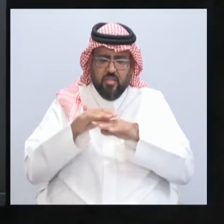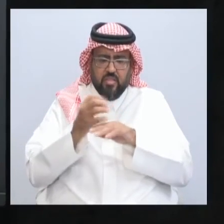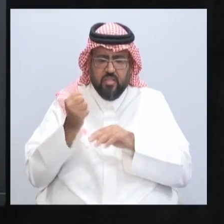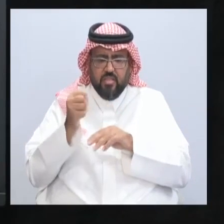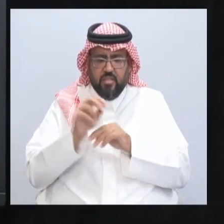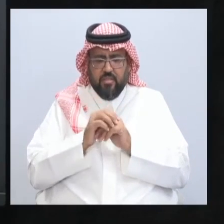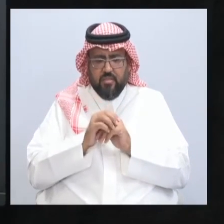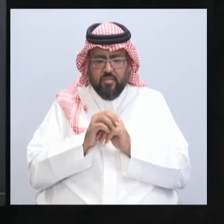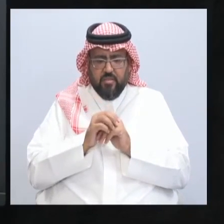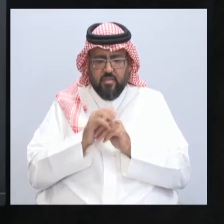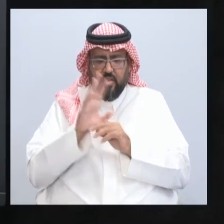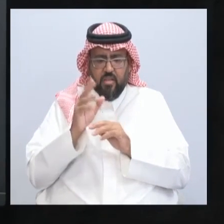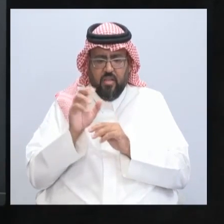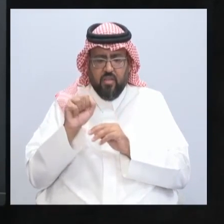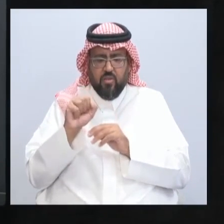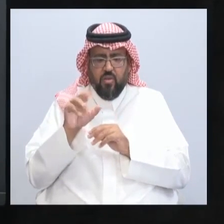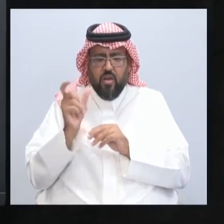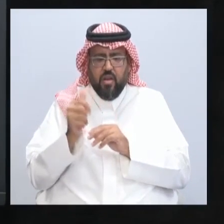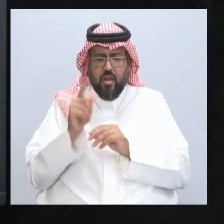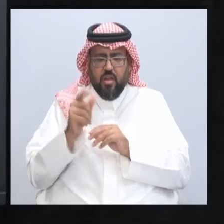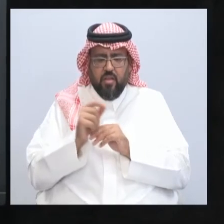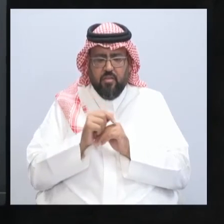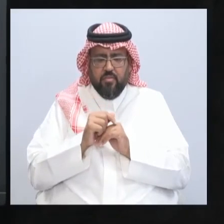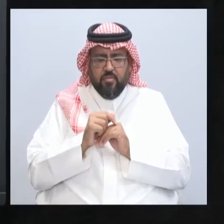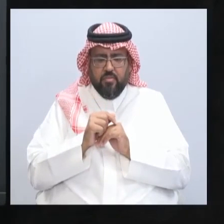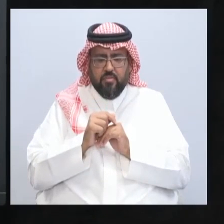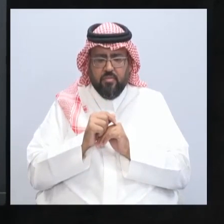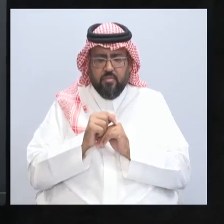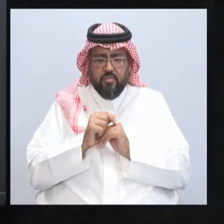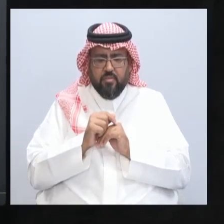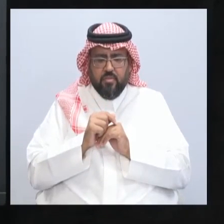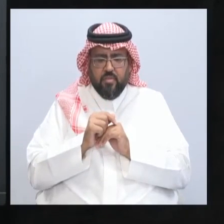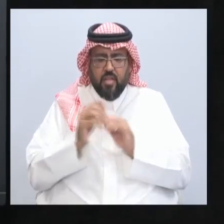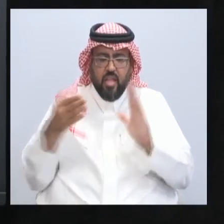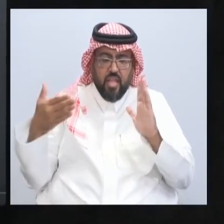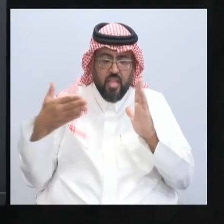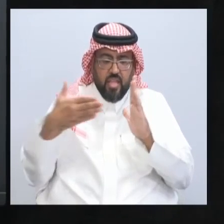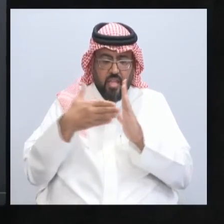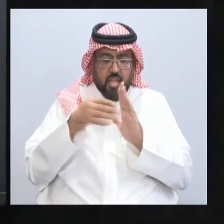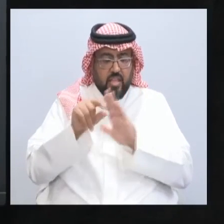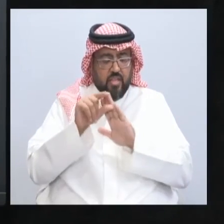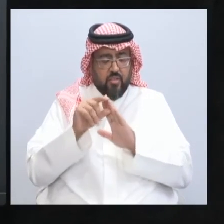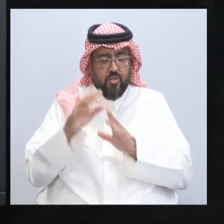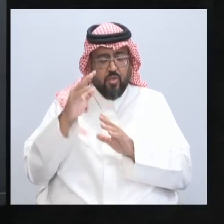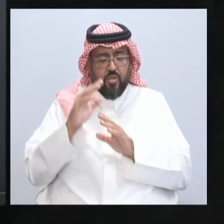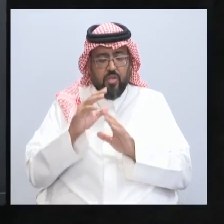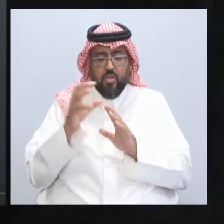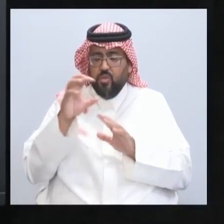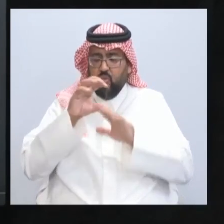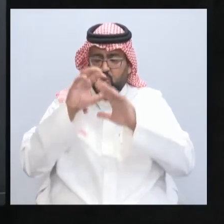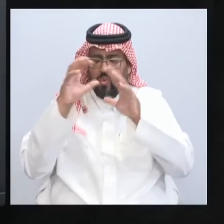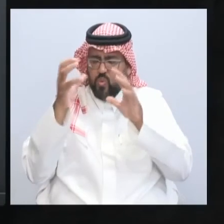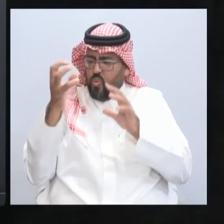تصلبت هذا تعريف الصخور الناريه كذا انهينا درسنا صخور القشره